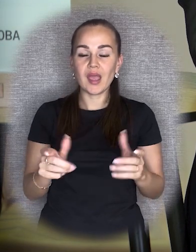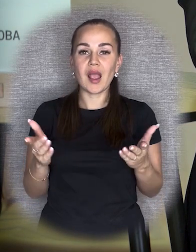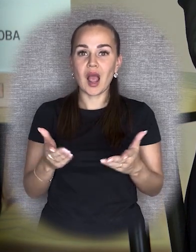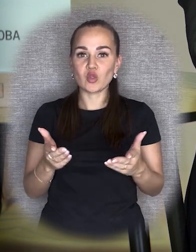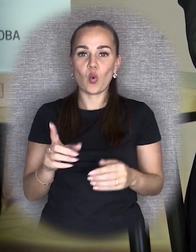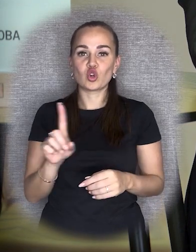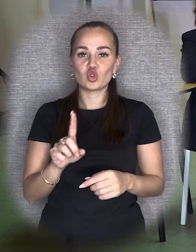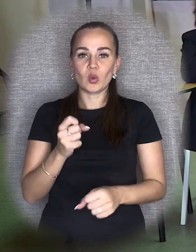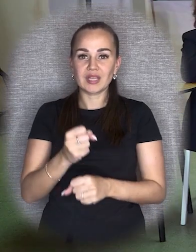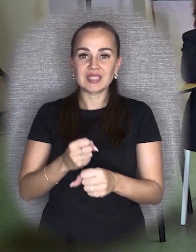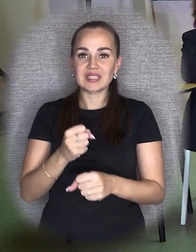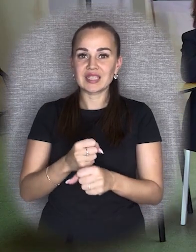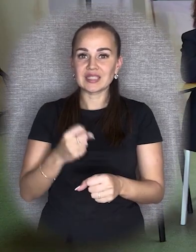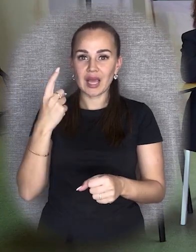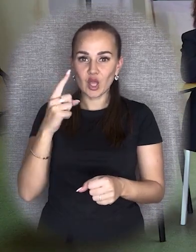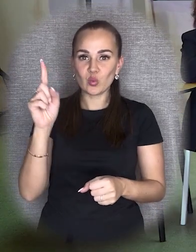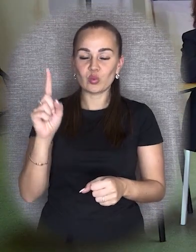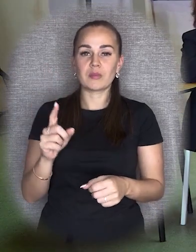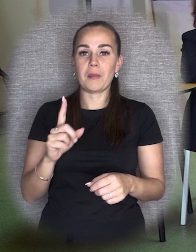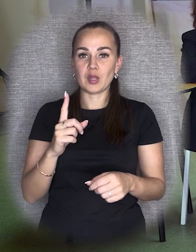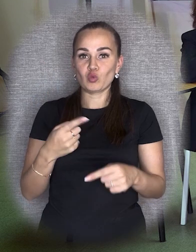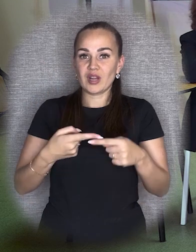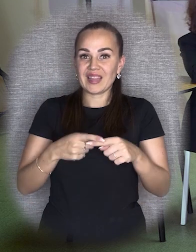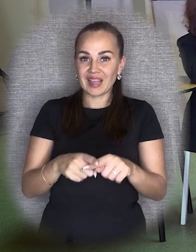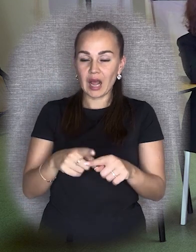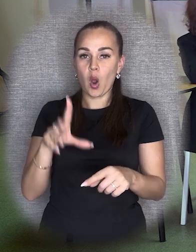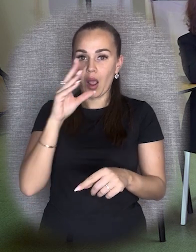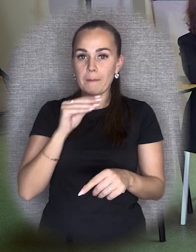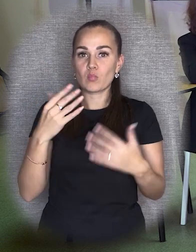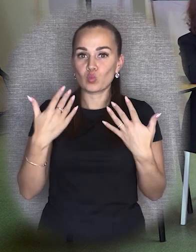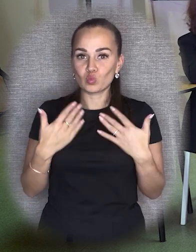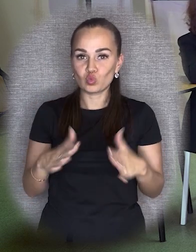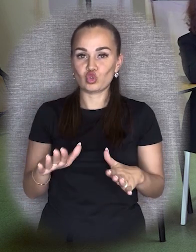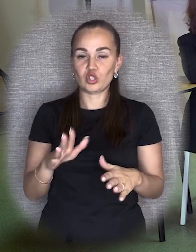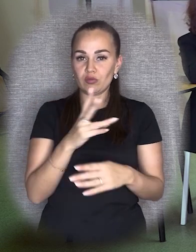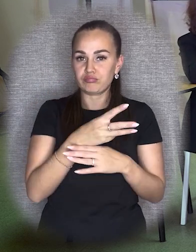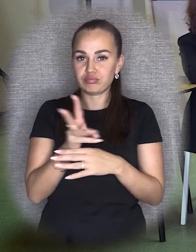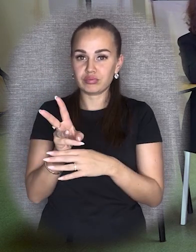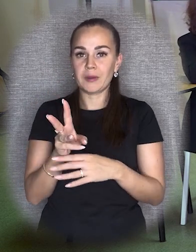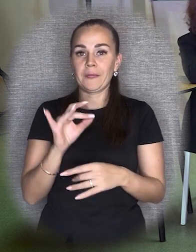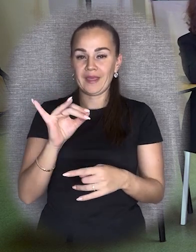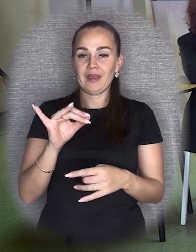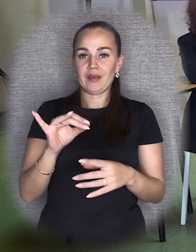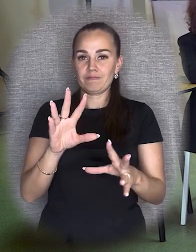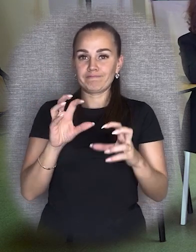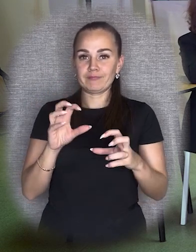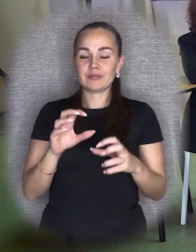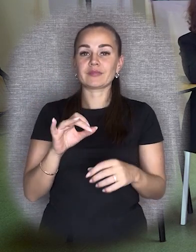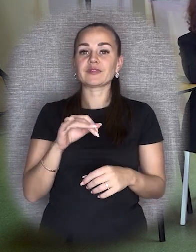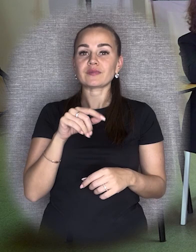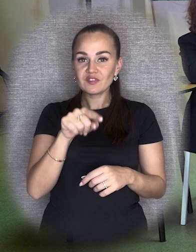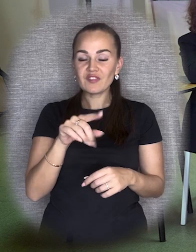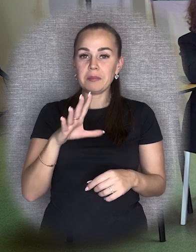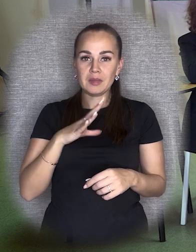которые что-то создают, поскольку технологии уже позволяют. И вы были автором этой инсталляции.